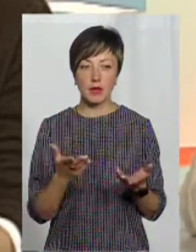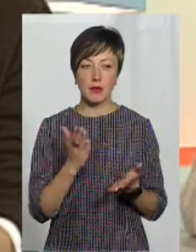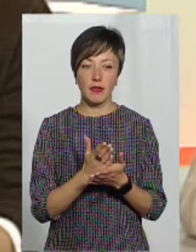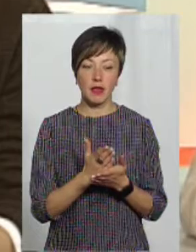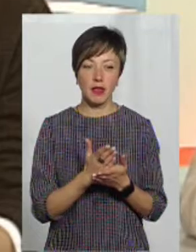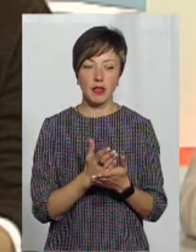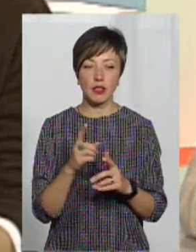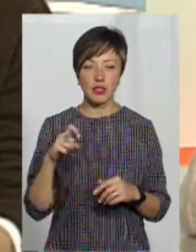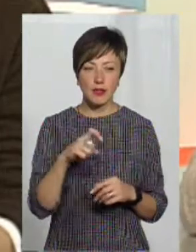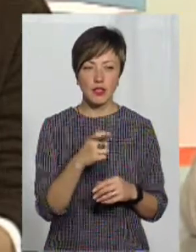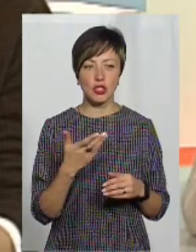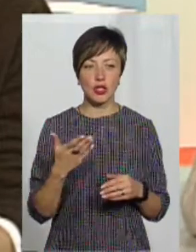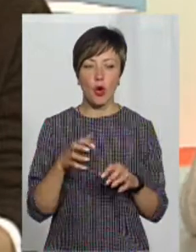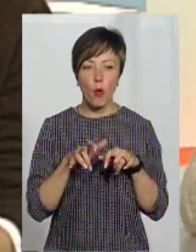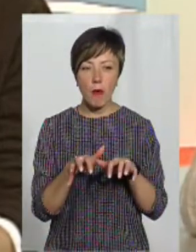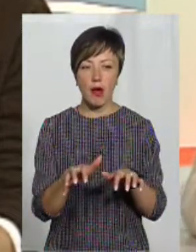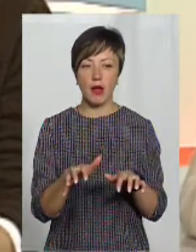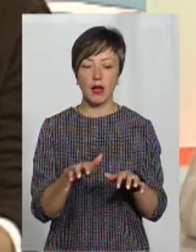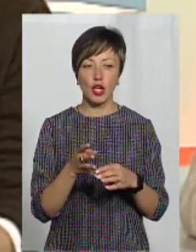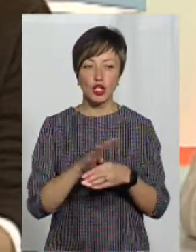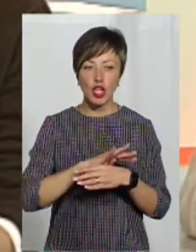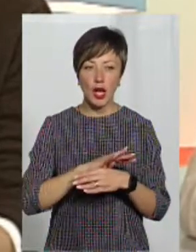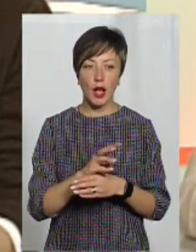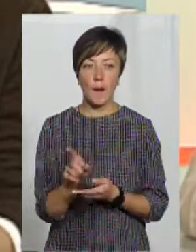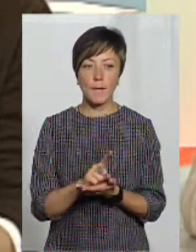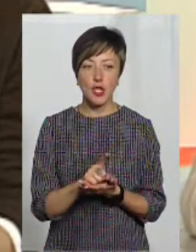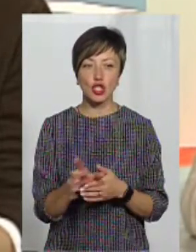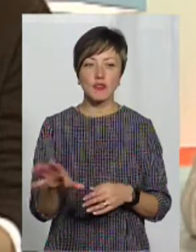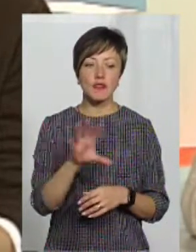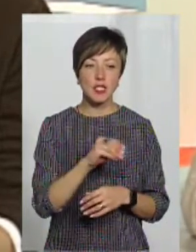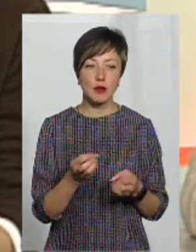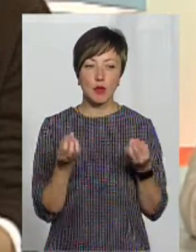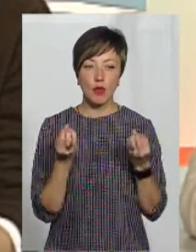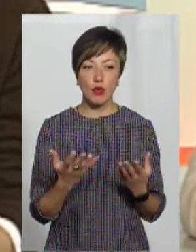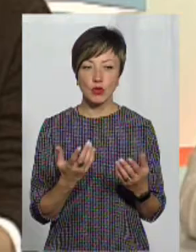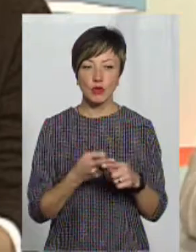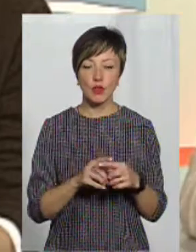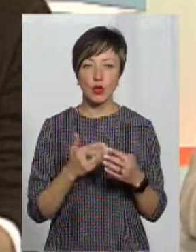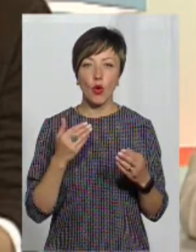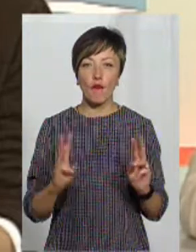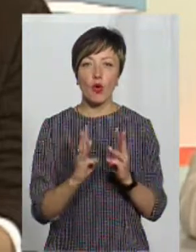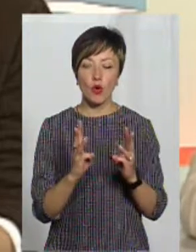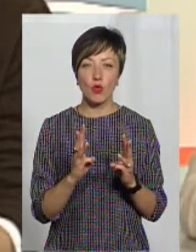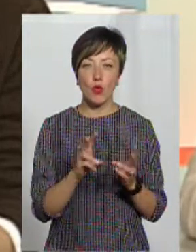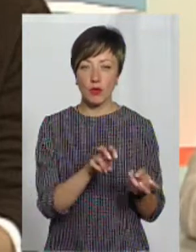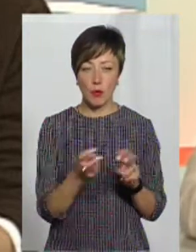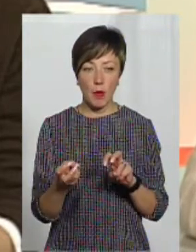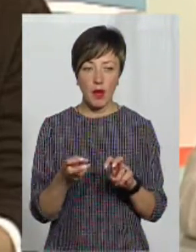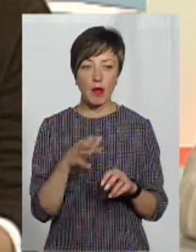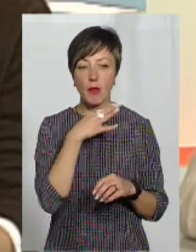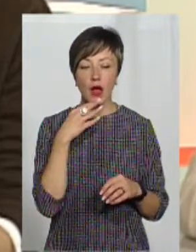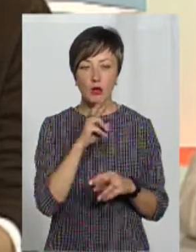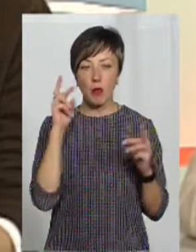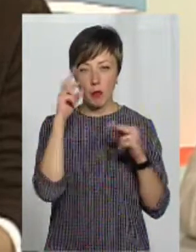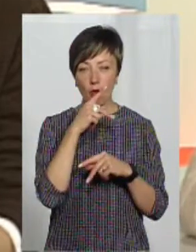є черв'ячки, там, комахи, їжаки, миші, вони всі просто від того вогню помирають. І плюс багато